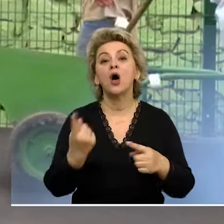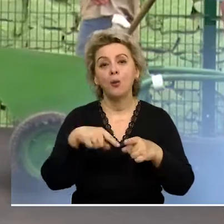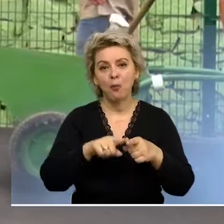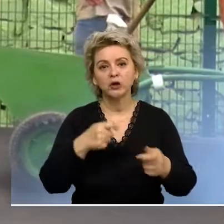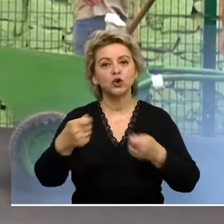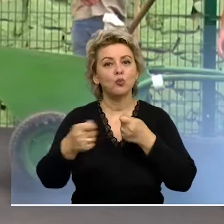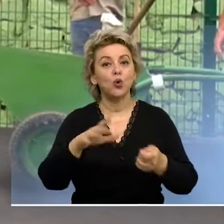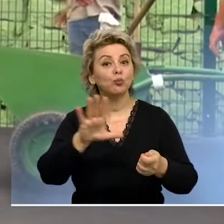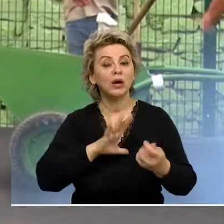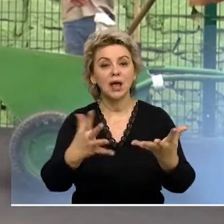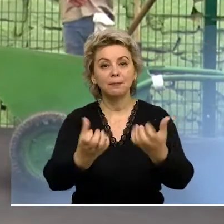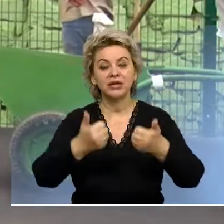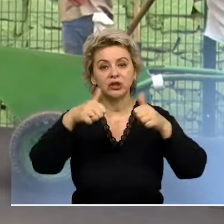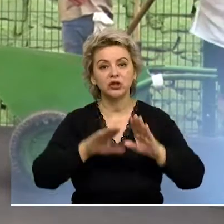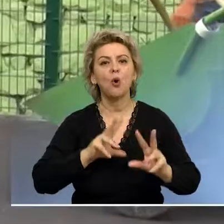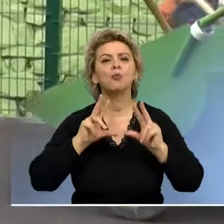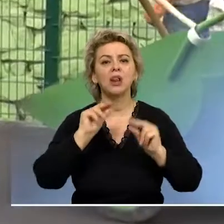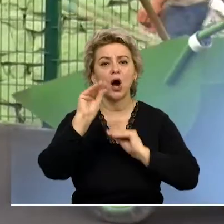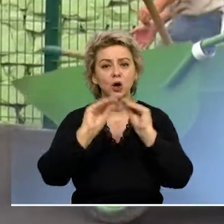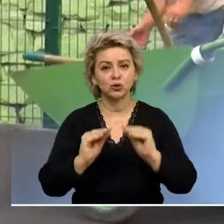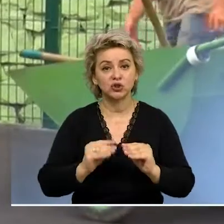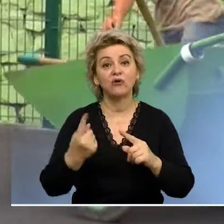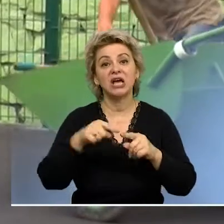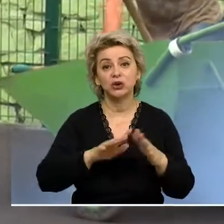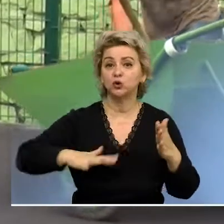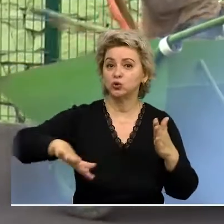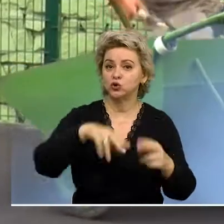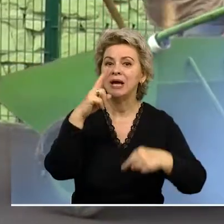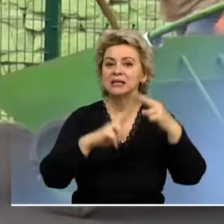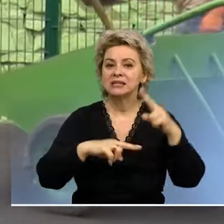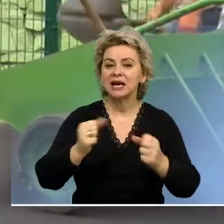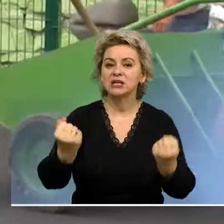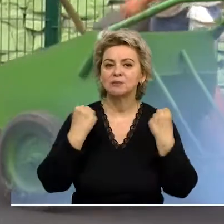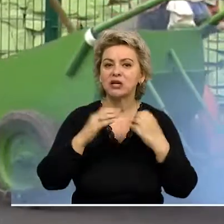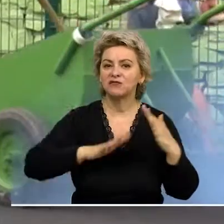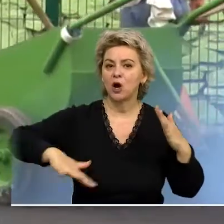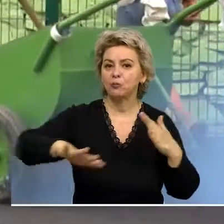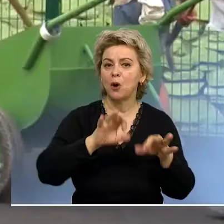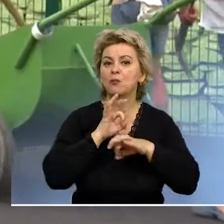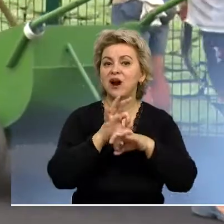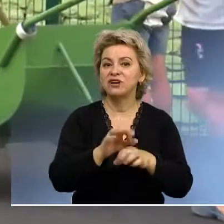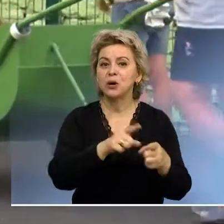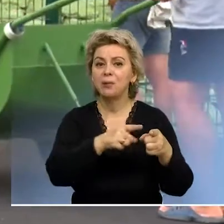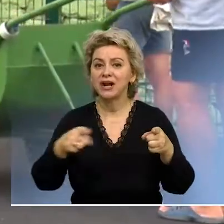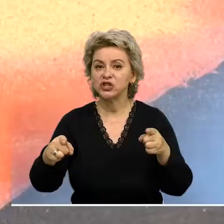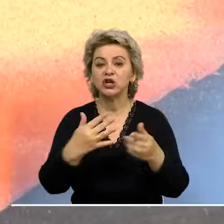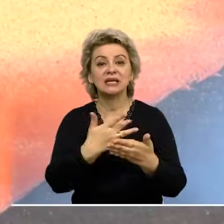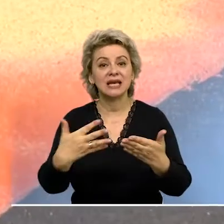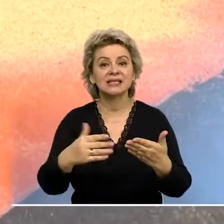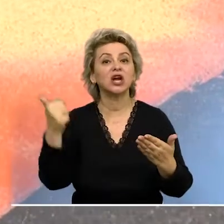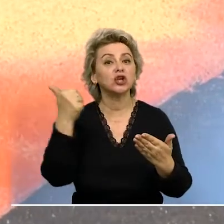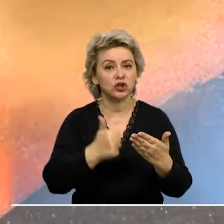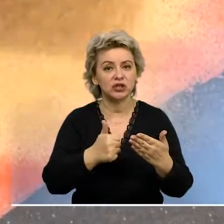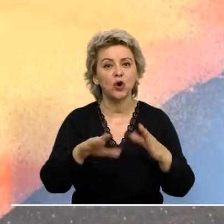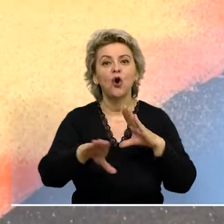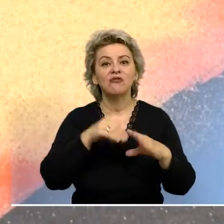территория не использовалась. Именно поэтому руководством было принято решение благоустроить названную зону. Строительство спортивной площадки проходило